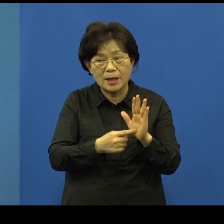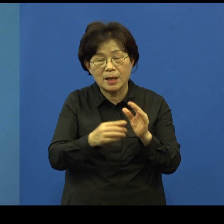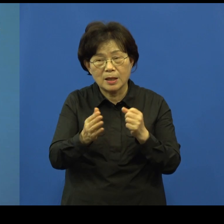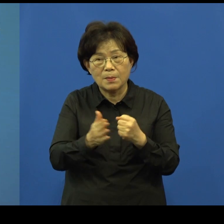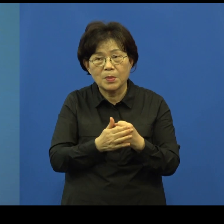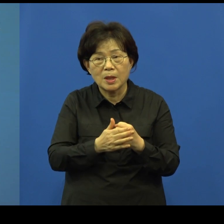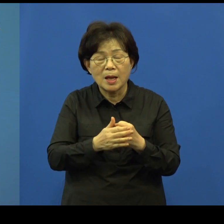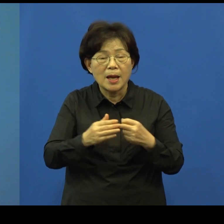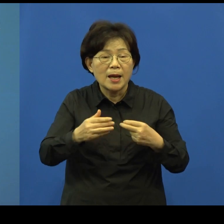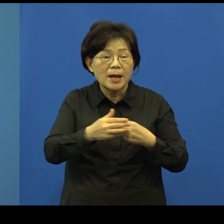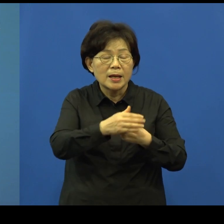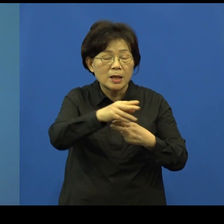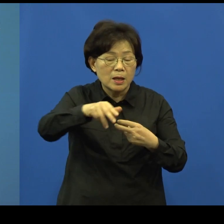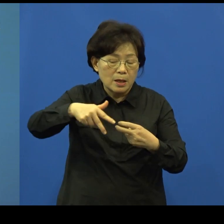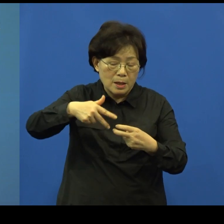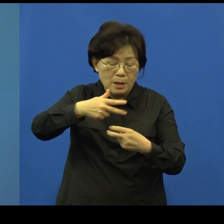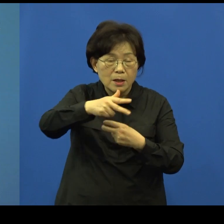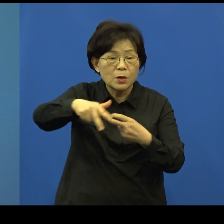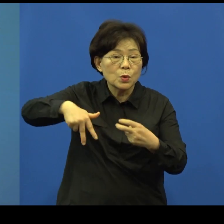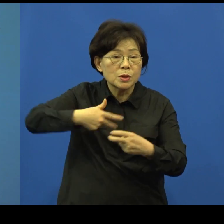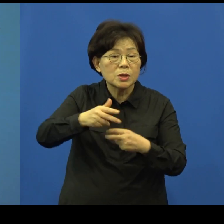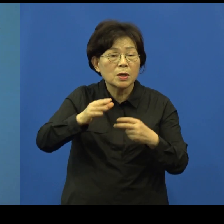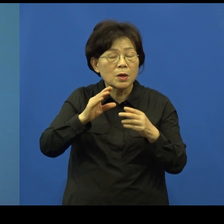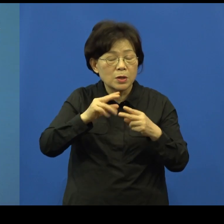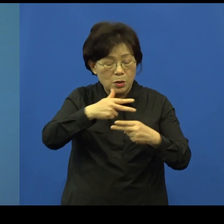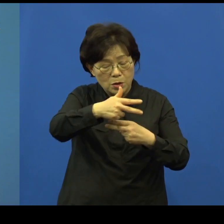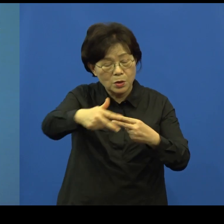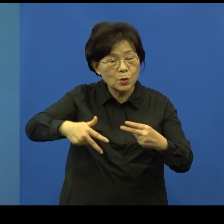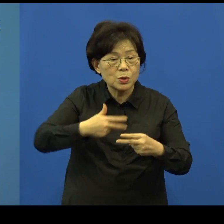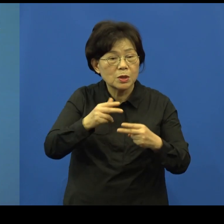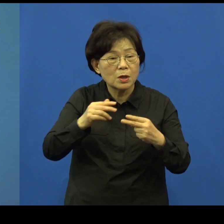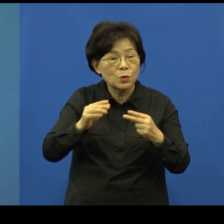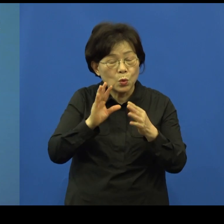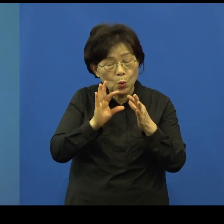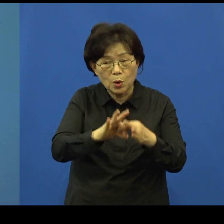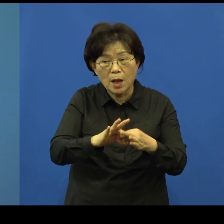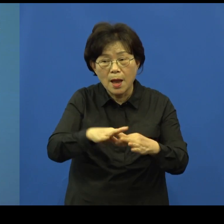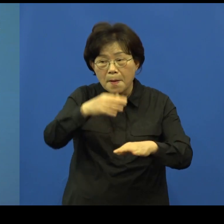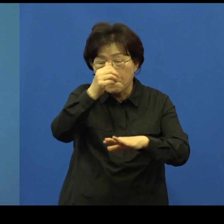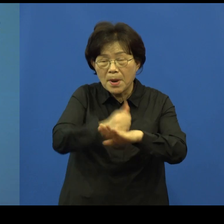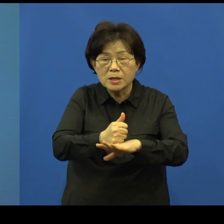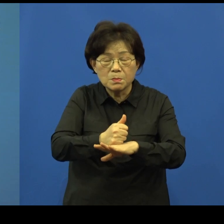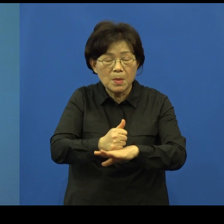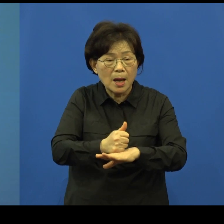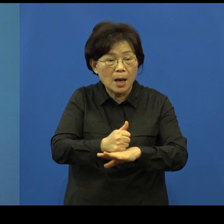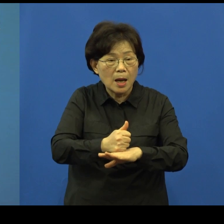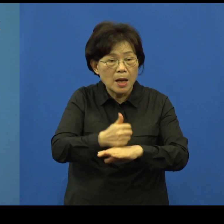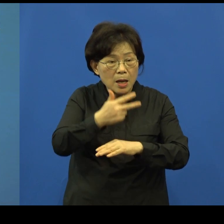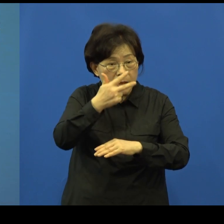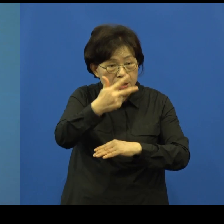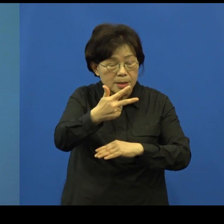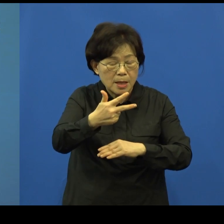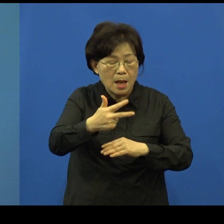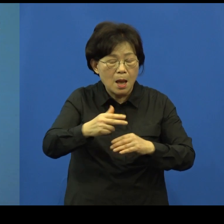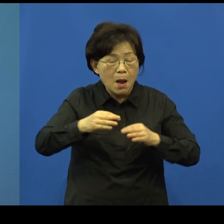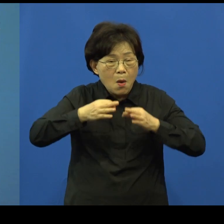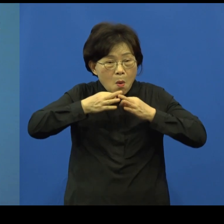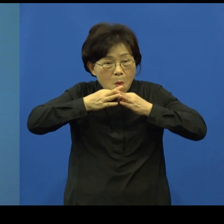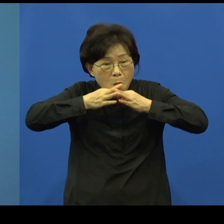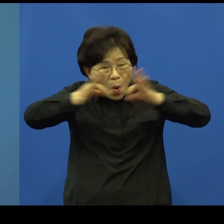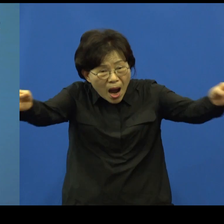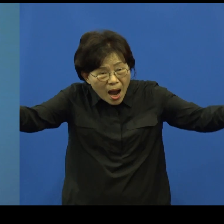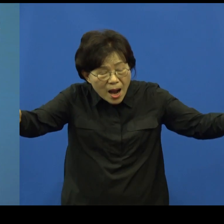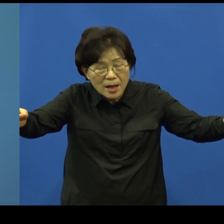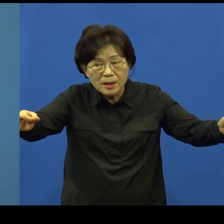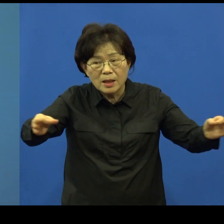자, 여리고성을 돌 때 마지막으로 소리를 지르게 했어요. 칵 소리를 지르게 했는데 그때 성이 무너졌어요. 이 소리를 지른다는